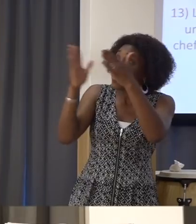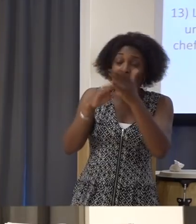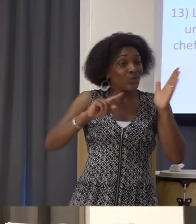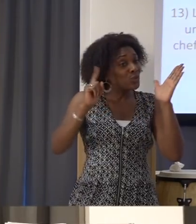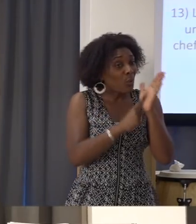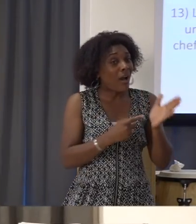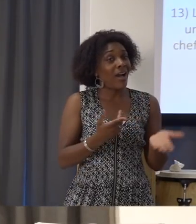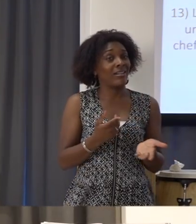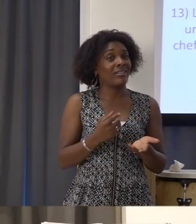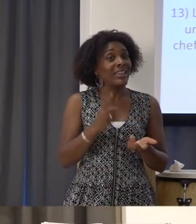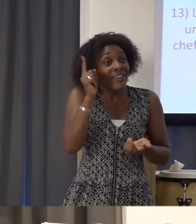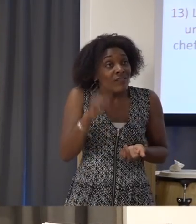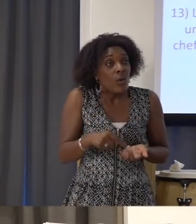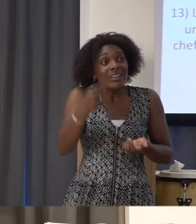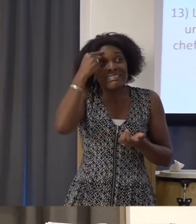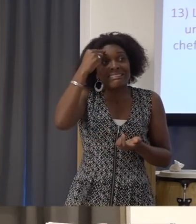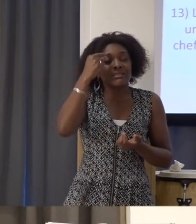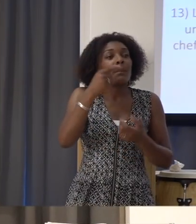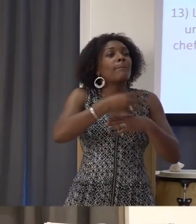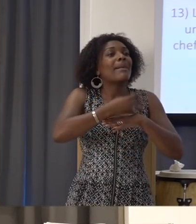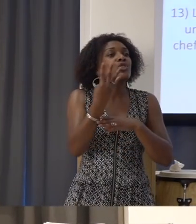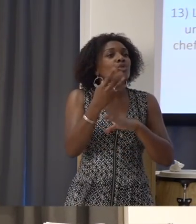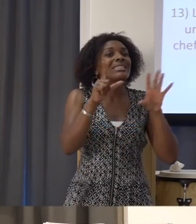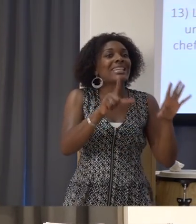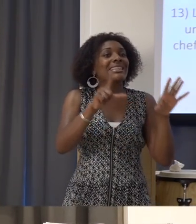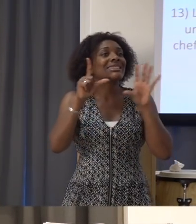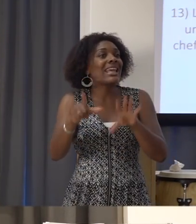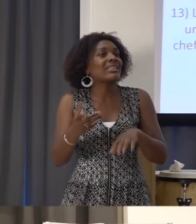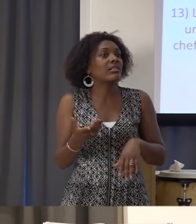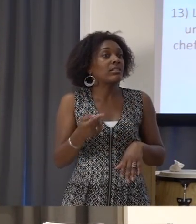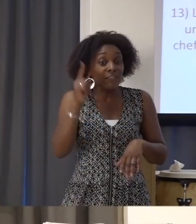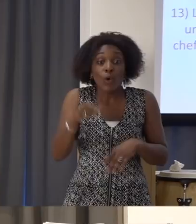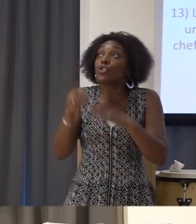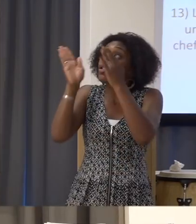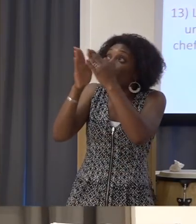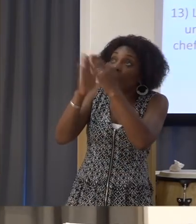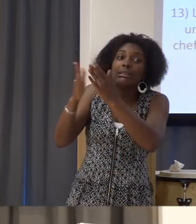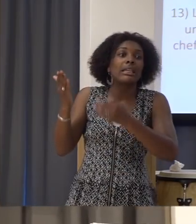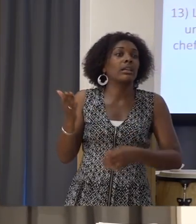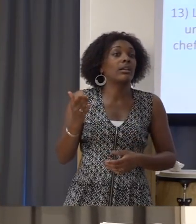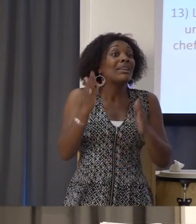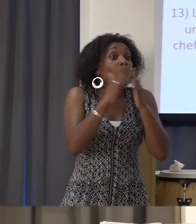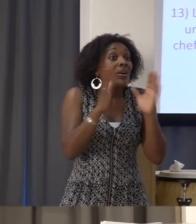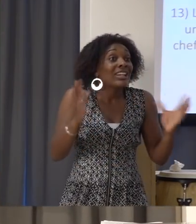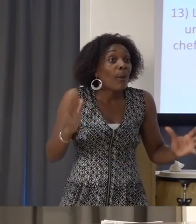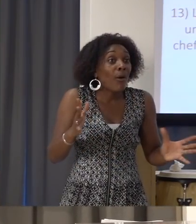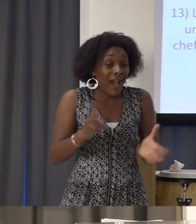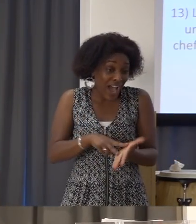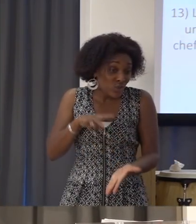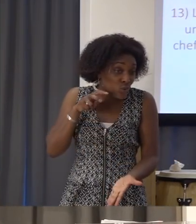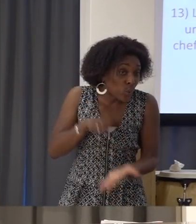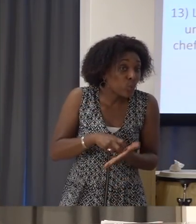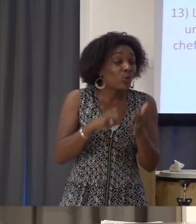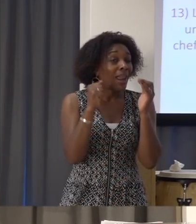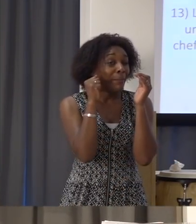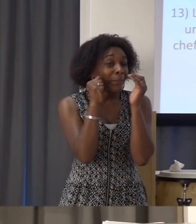Nous devons avoir cette vision. Matthieu 7,7, demandez. Et les demandes se font dans la prière, à genoux,